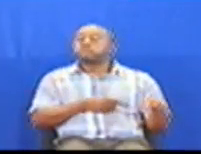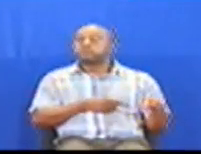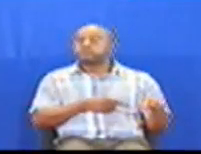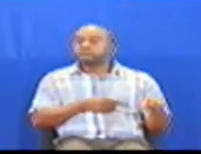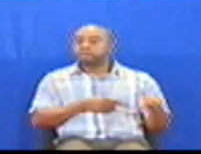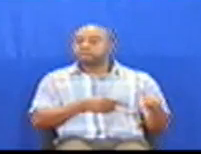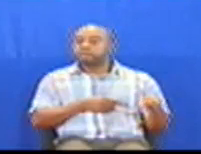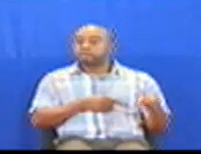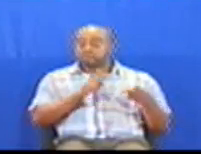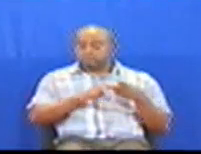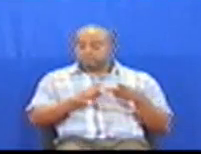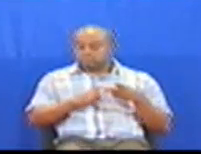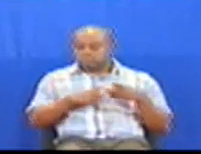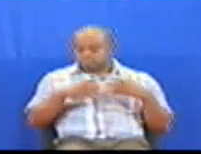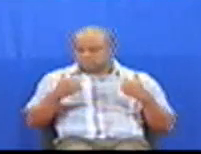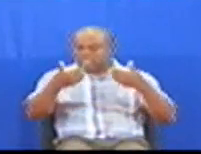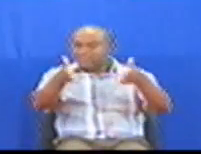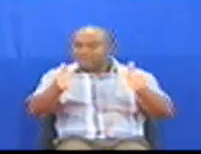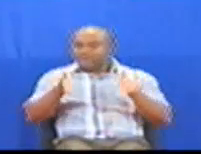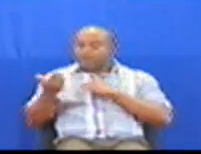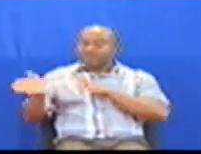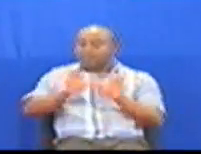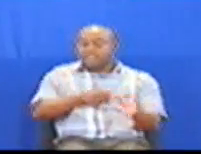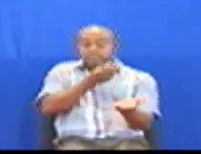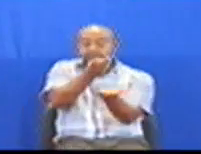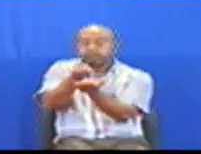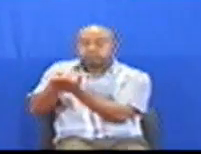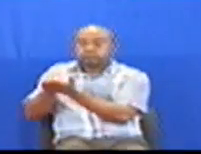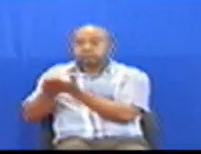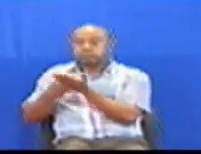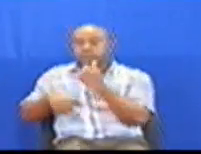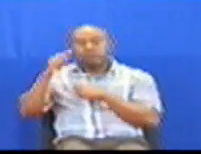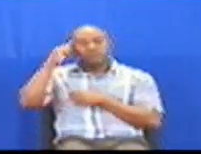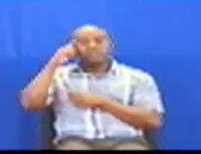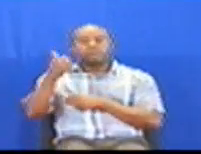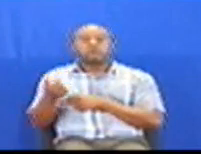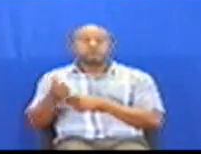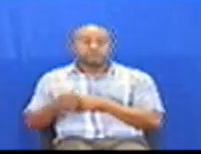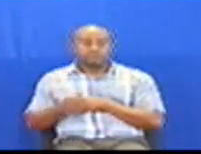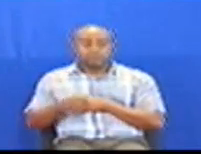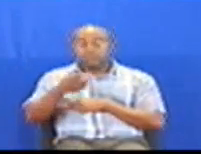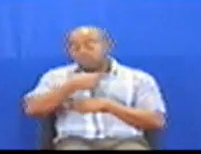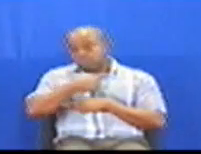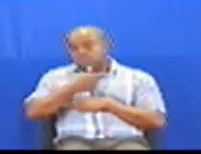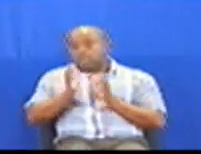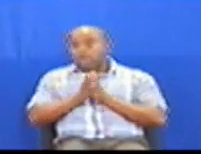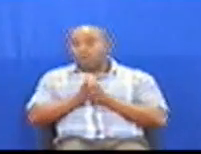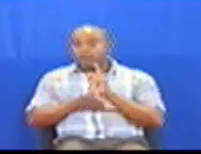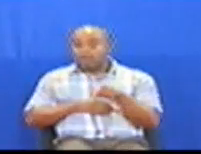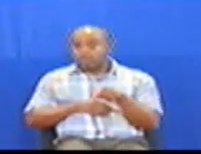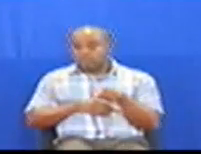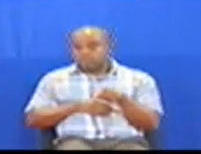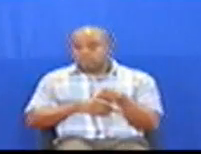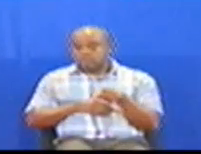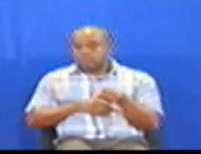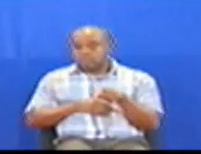hatukuzingatia mortuary au nyumba za kuweka maiti. Mimi naomba sasa kwa maeneo yale ambayo Mheshimiwa Waziri yana hospitali za